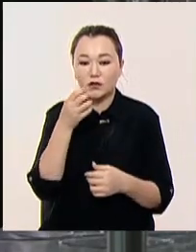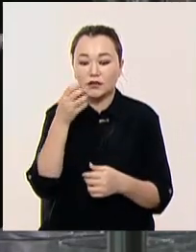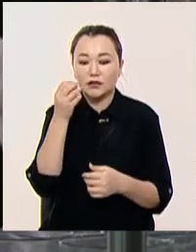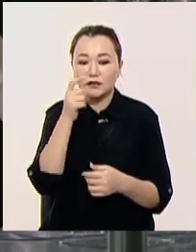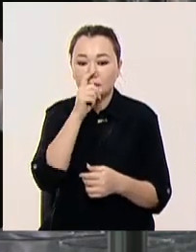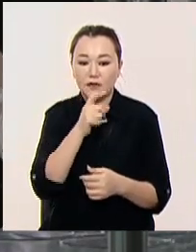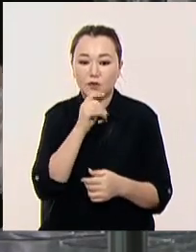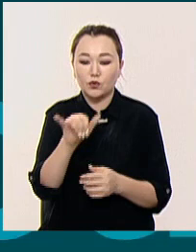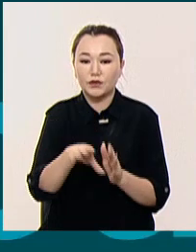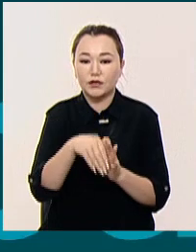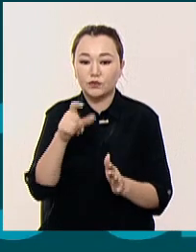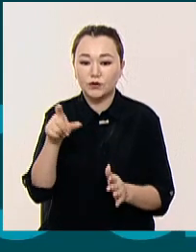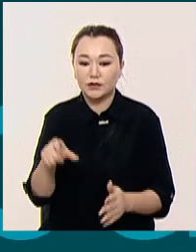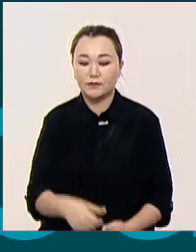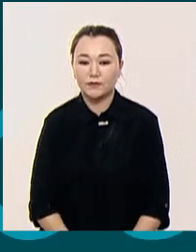депутатов.